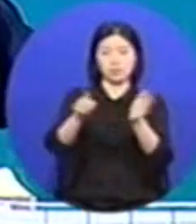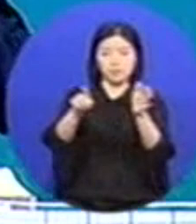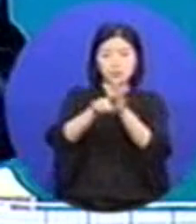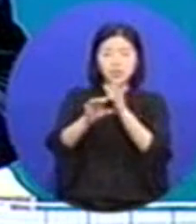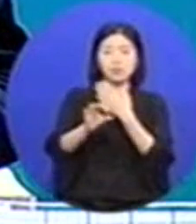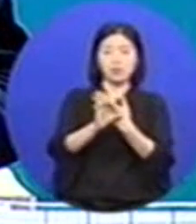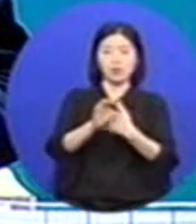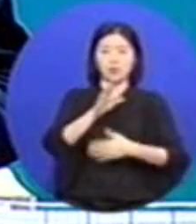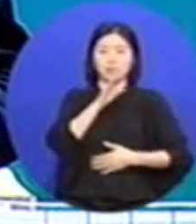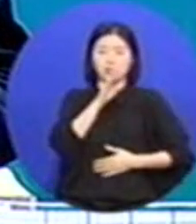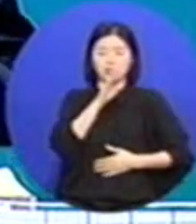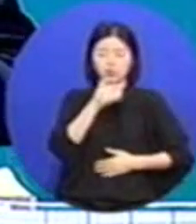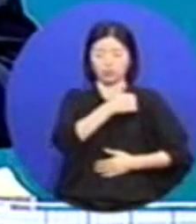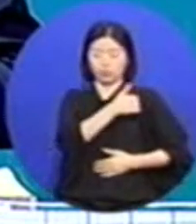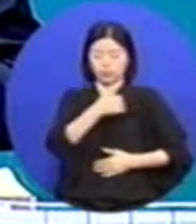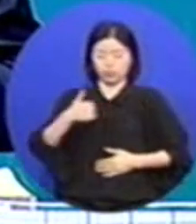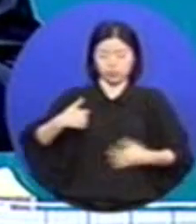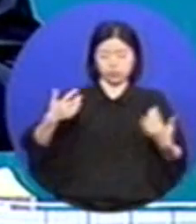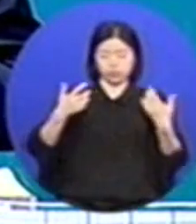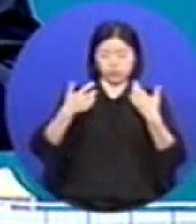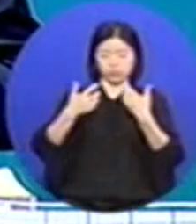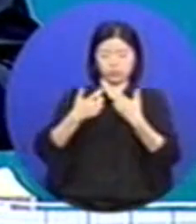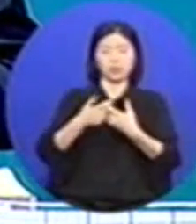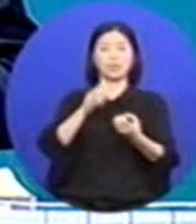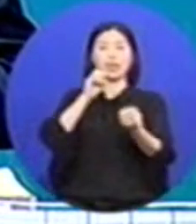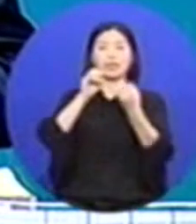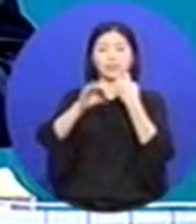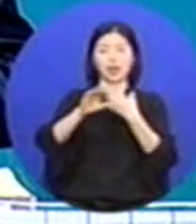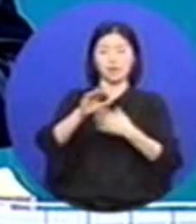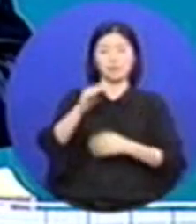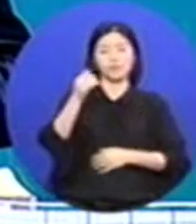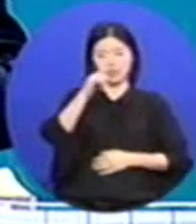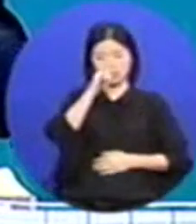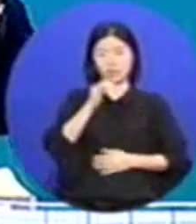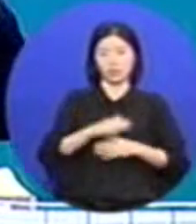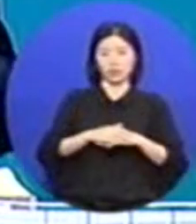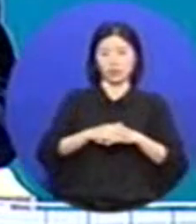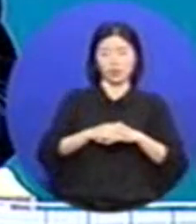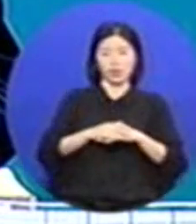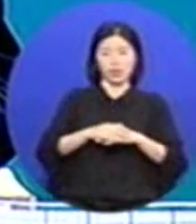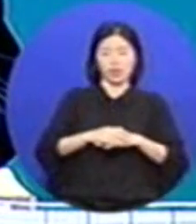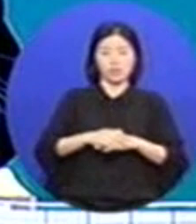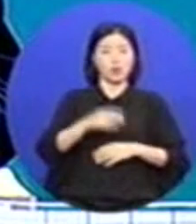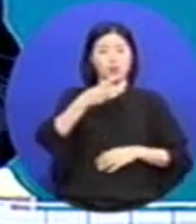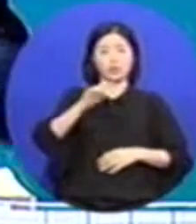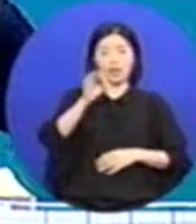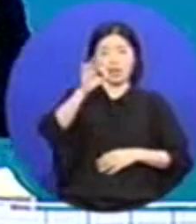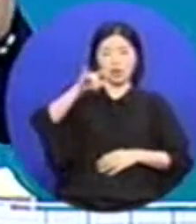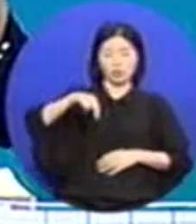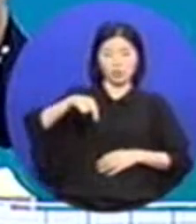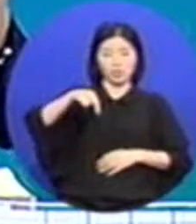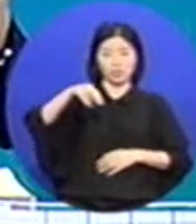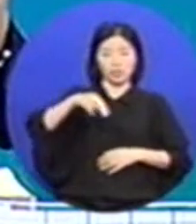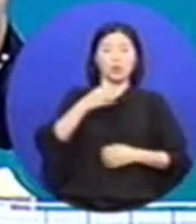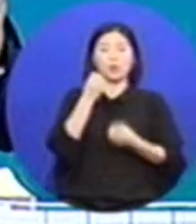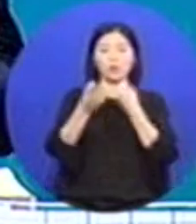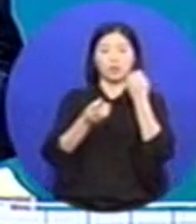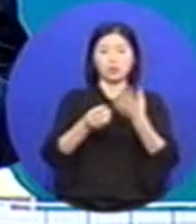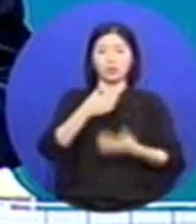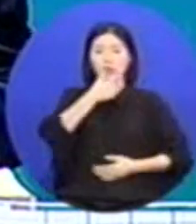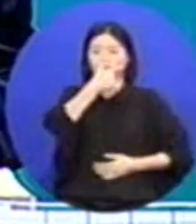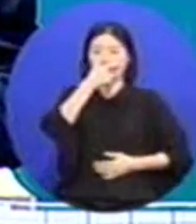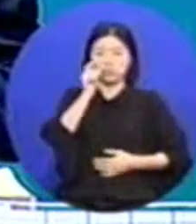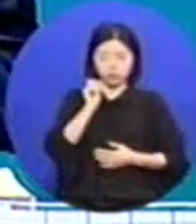충분합니다 하는 답이 나와요 다윗의 고백처럼 부족함이 없습니다 하는 답이 나와요